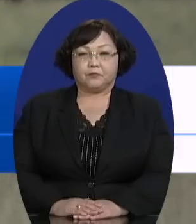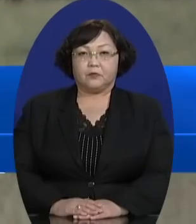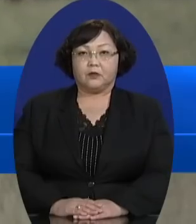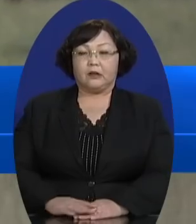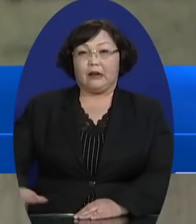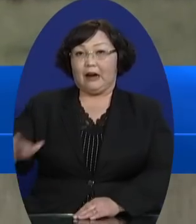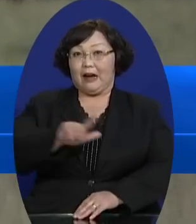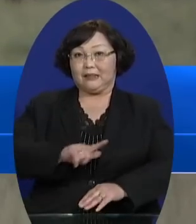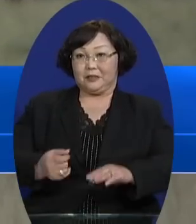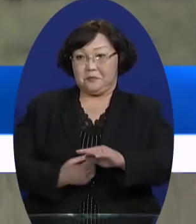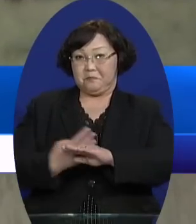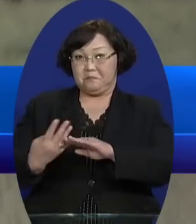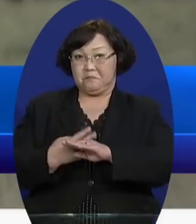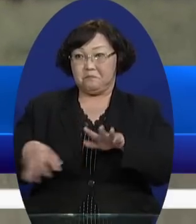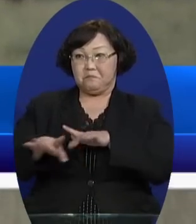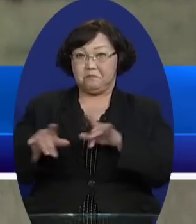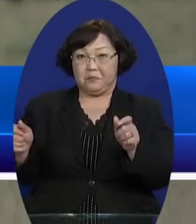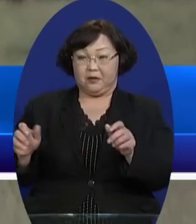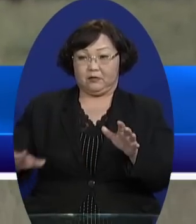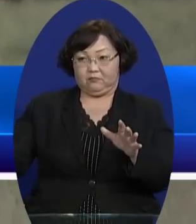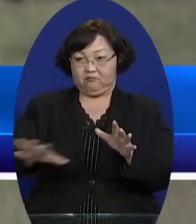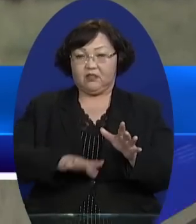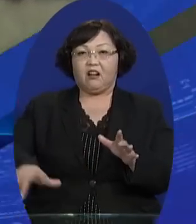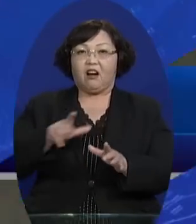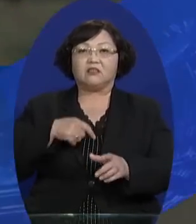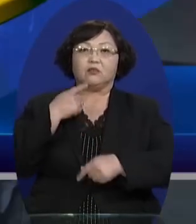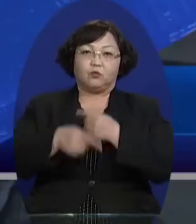Бэлчээрийн ярилцаг газрын хуулиар зохицуулахаар яригдж байна.